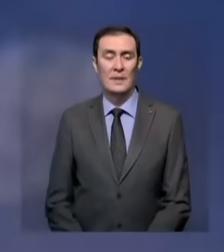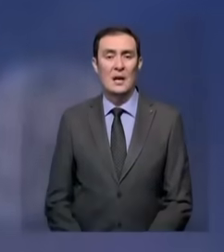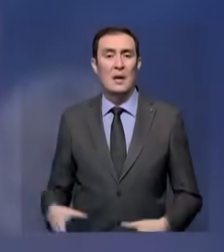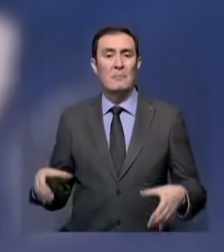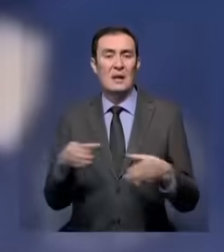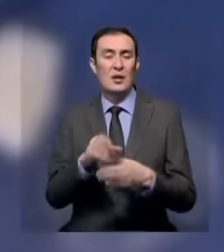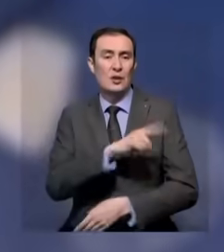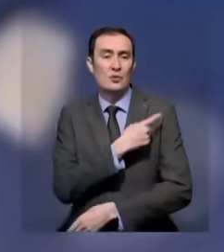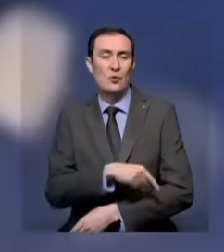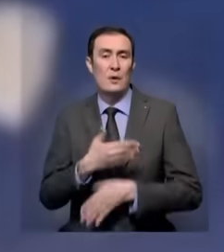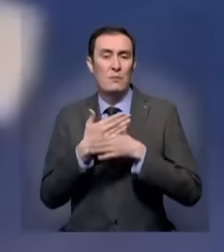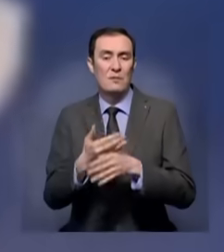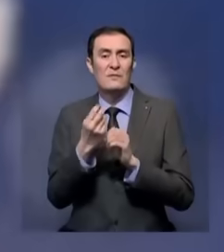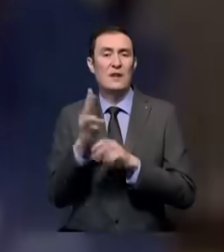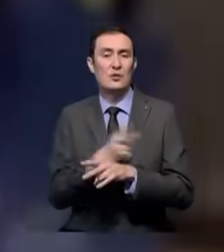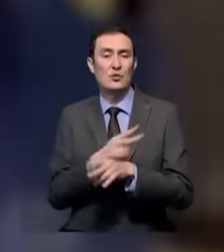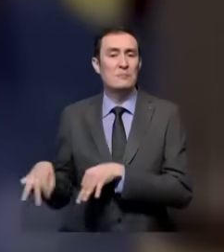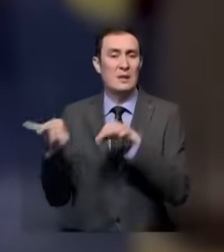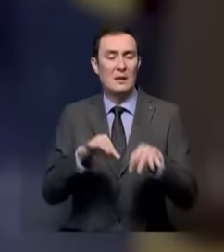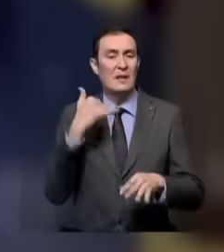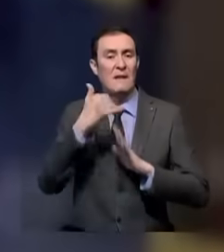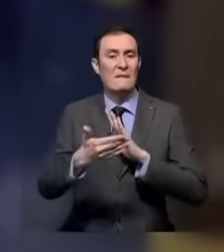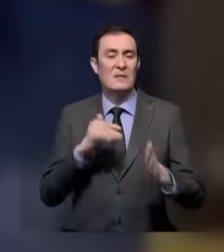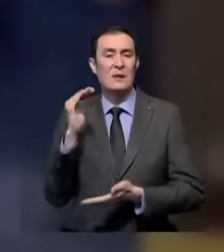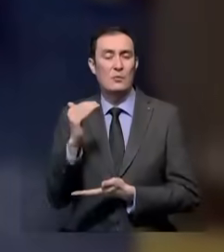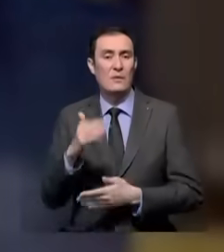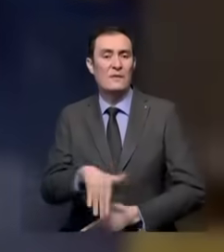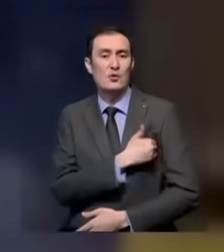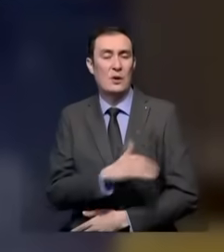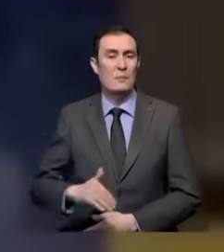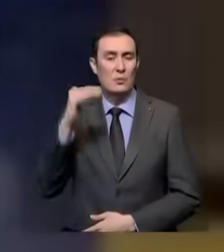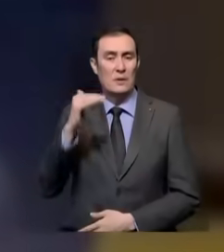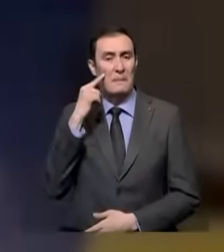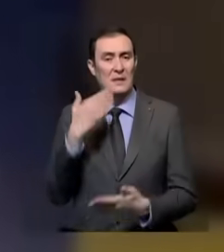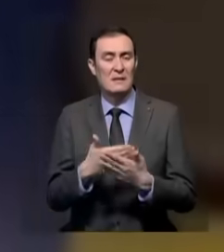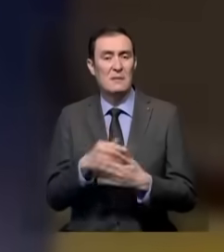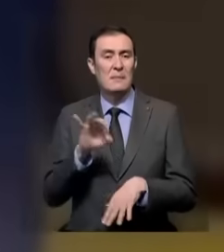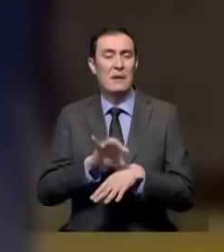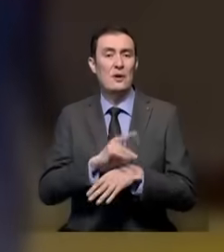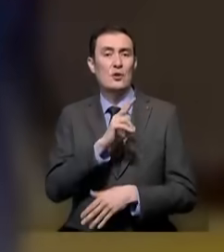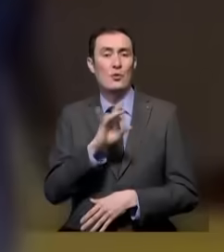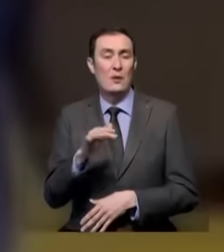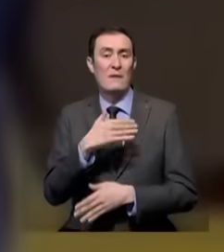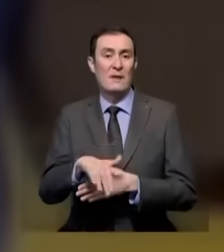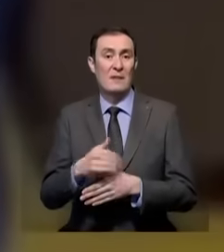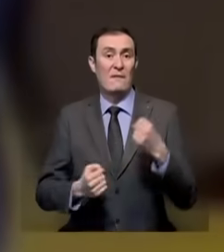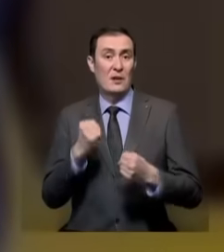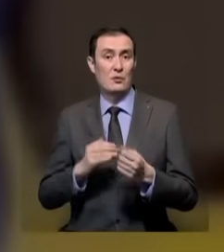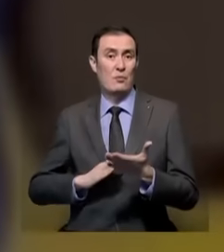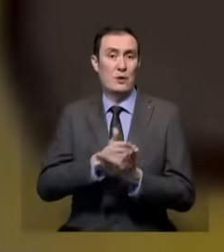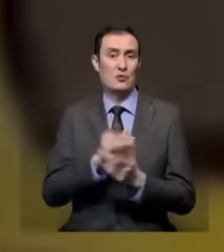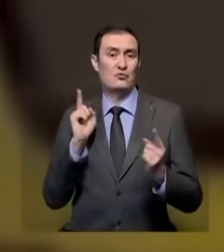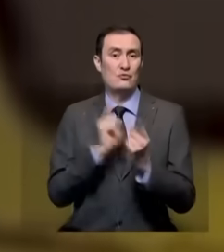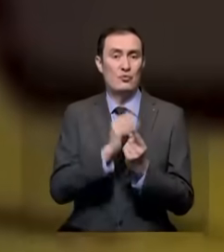Бригада скорой помощи в 12 часу ночи приехала на вызов к ребенку с высокой температурой и подозрением на корь. Во дворе дома к водителю подошел